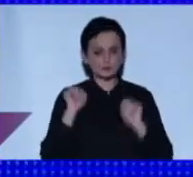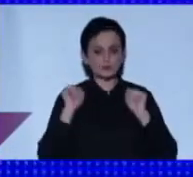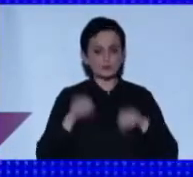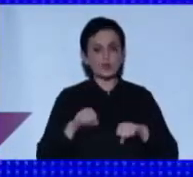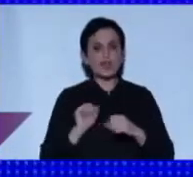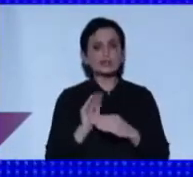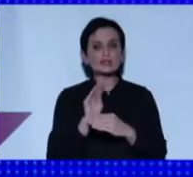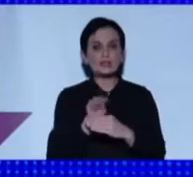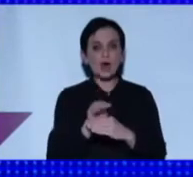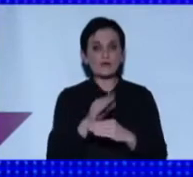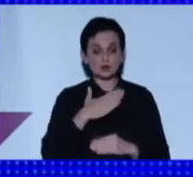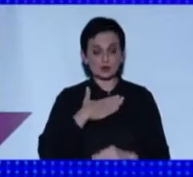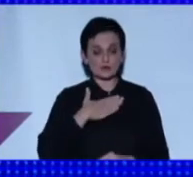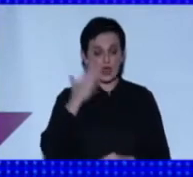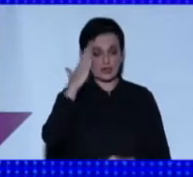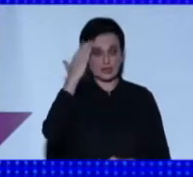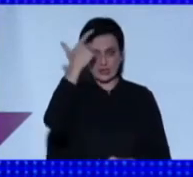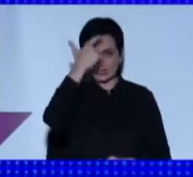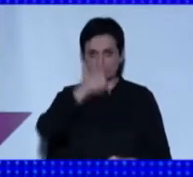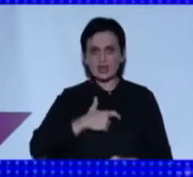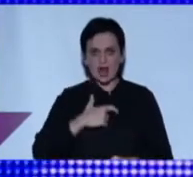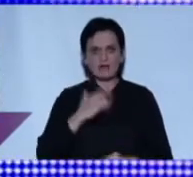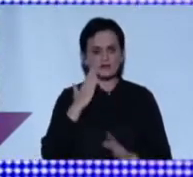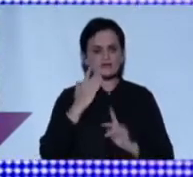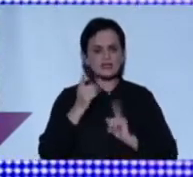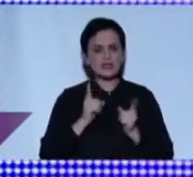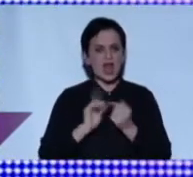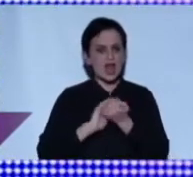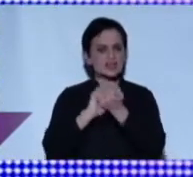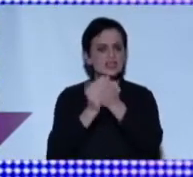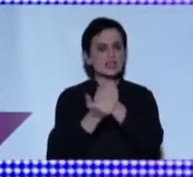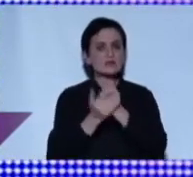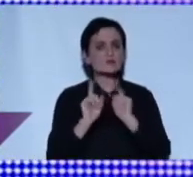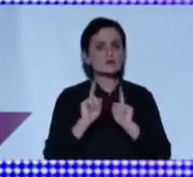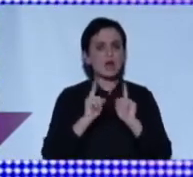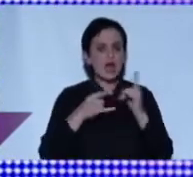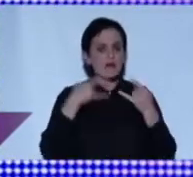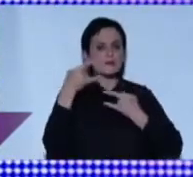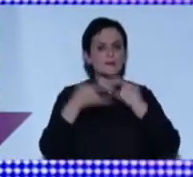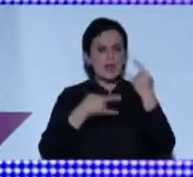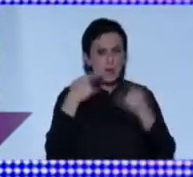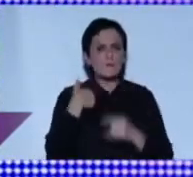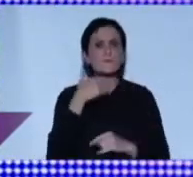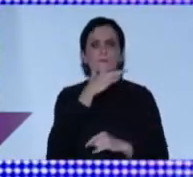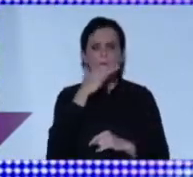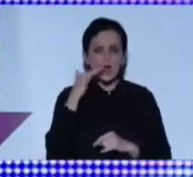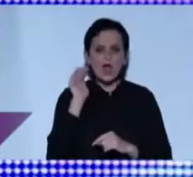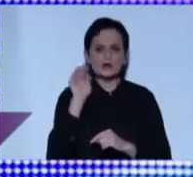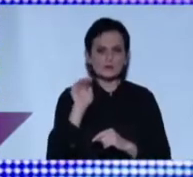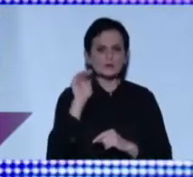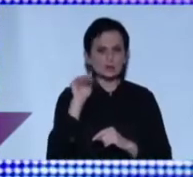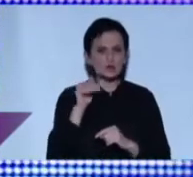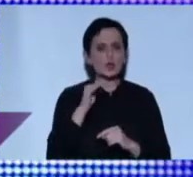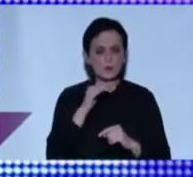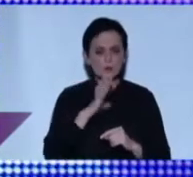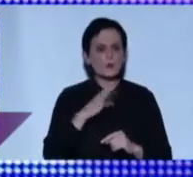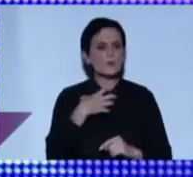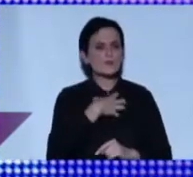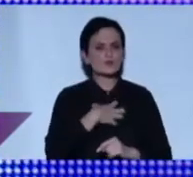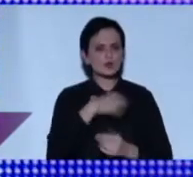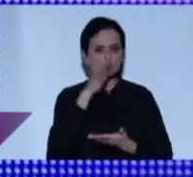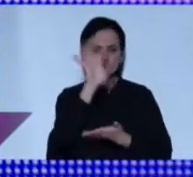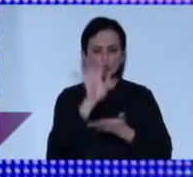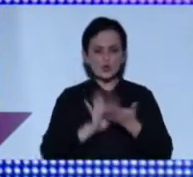შემიძლია დავამატო ისიც, რომ ჩვენ თამს რეალურად გიმალავენ იმ კუთხით, რომ ტელევიზიებში არაერთხელ განმაცხადეთ და მათ შორის გუშინ ქონდა ძალიან მნიშვნელოვანი განცხადება